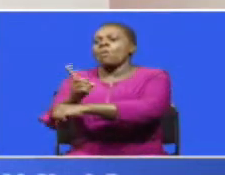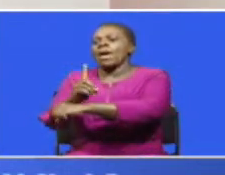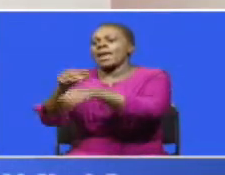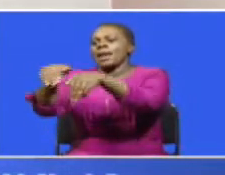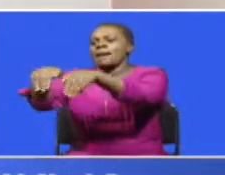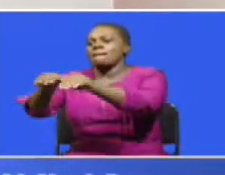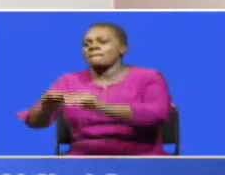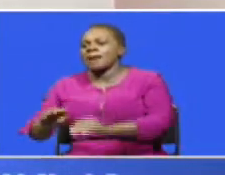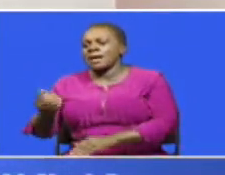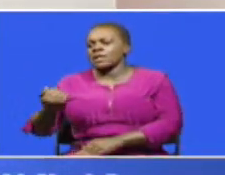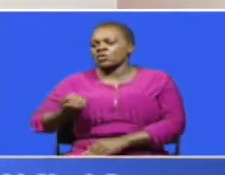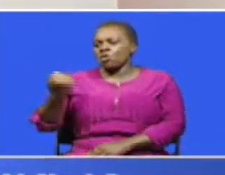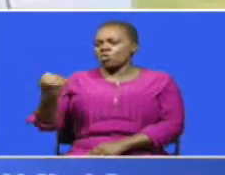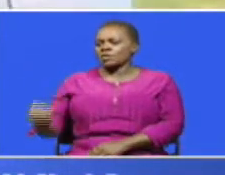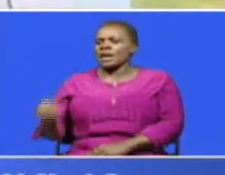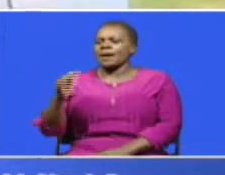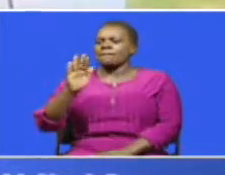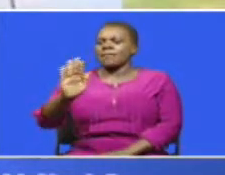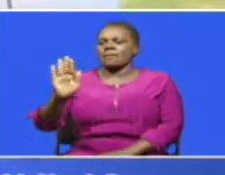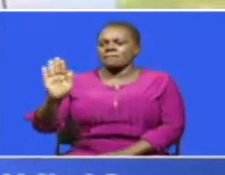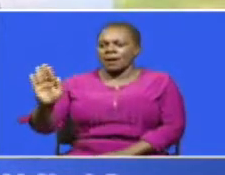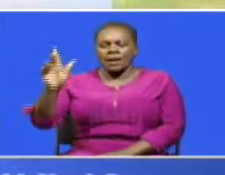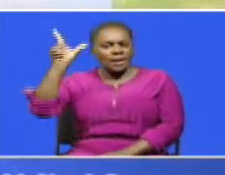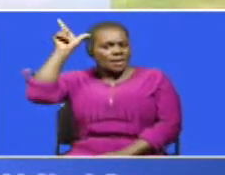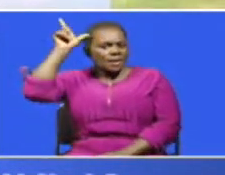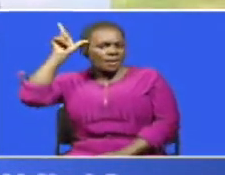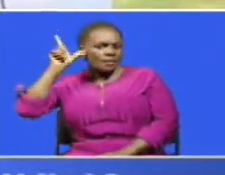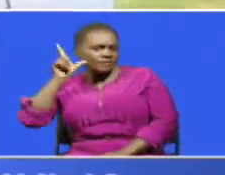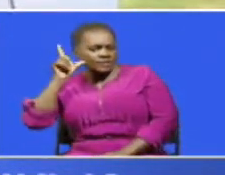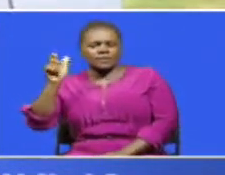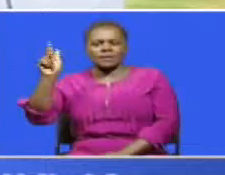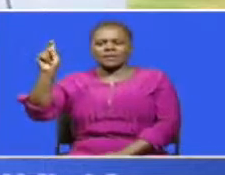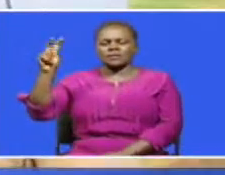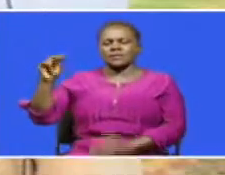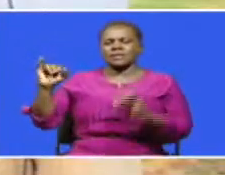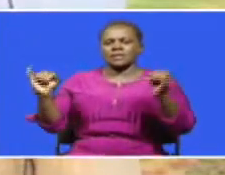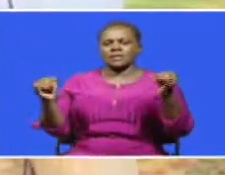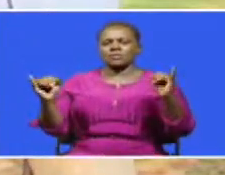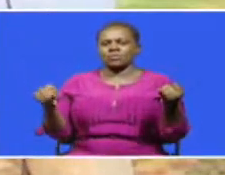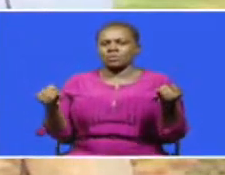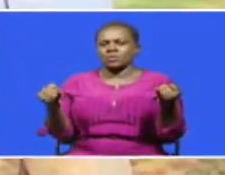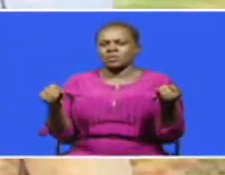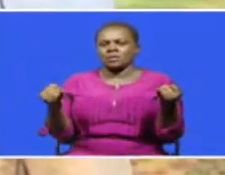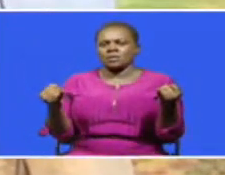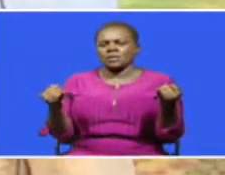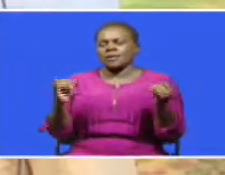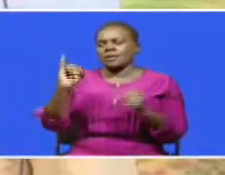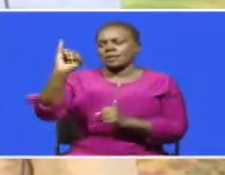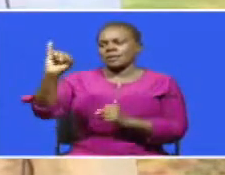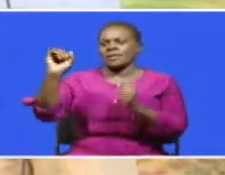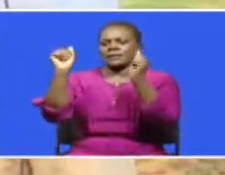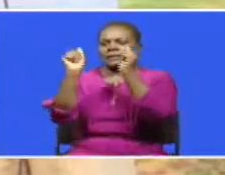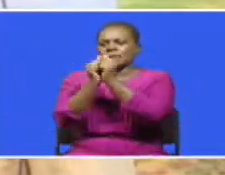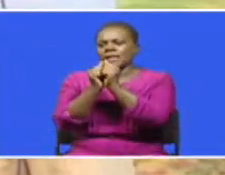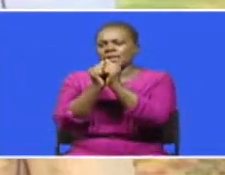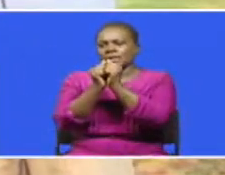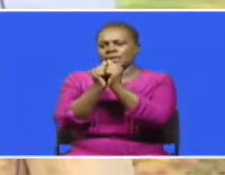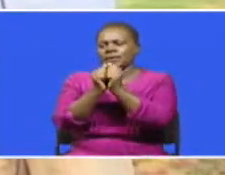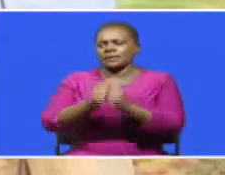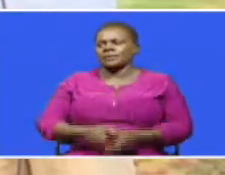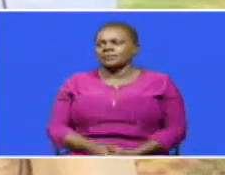watamwaga mpendwa wao. Elvis Kosgei, KT News, katika kijiji cha Nyawa,